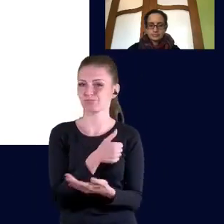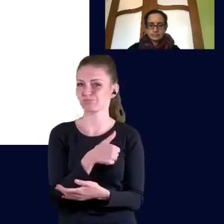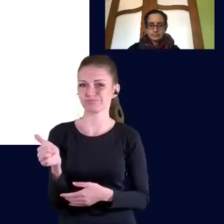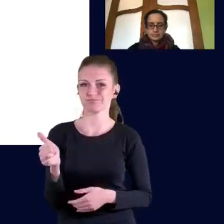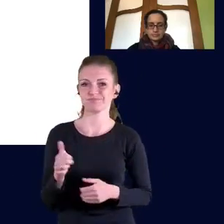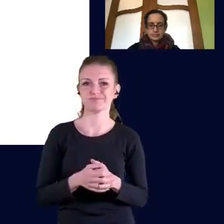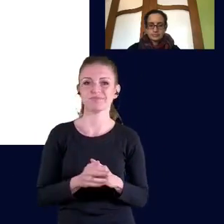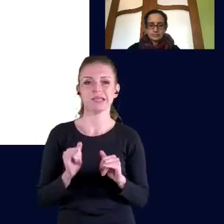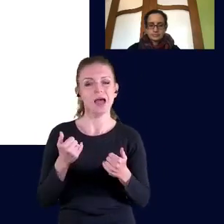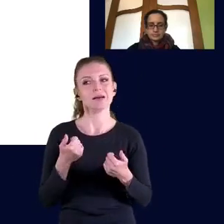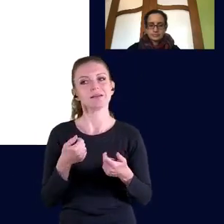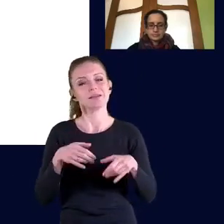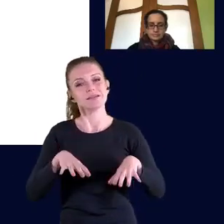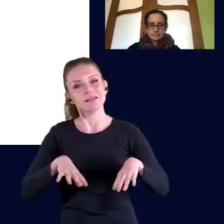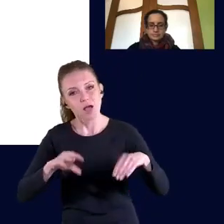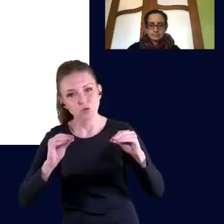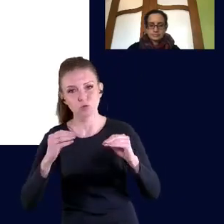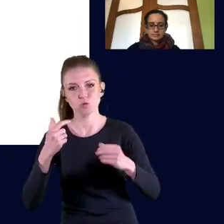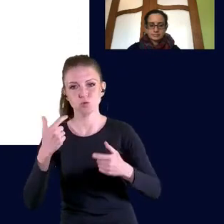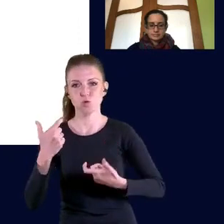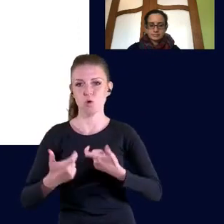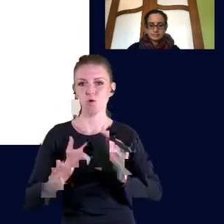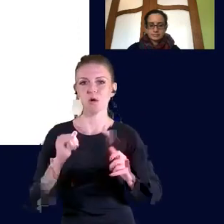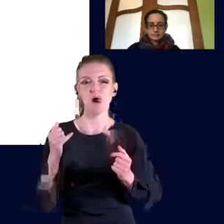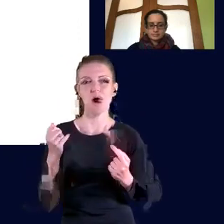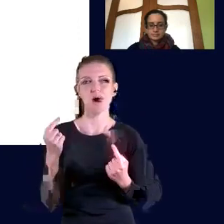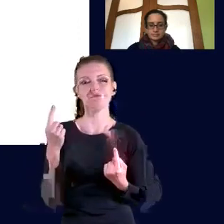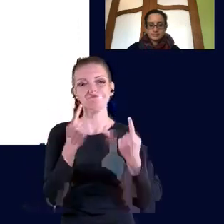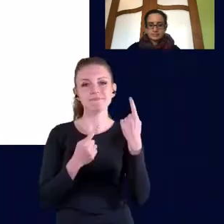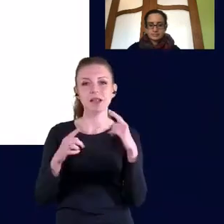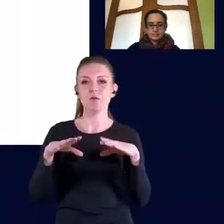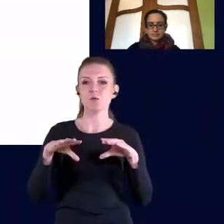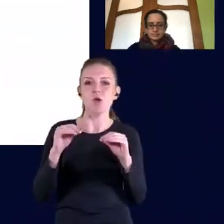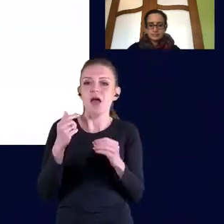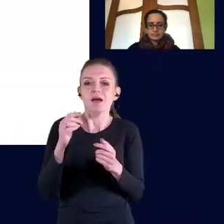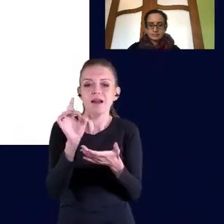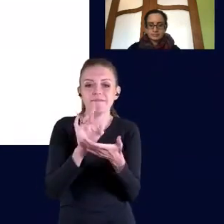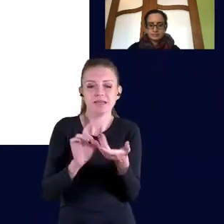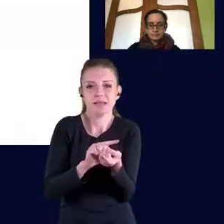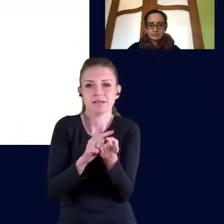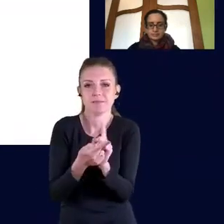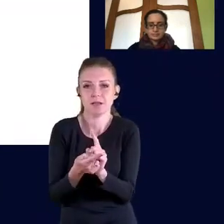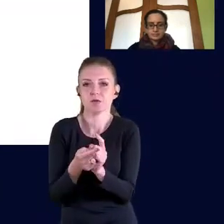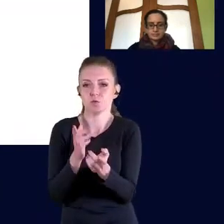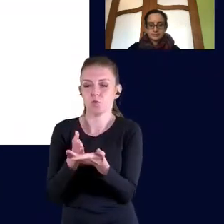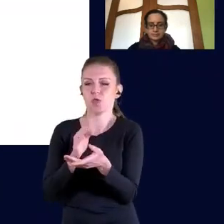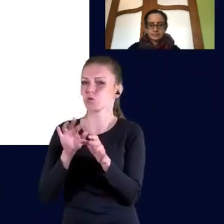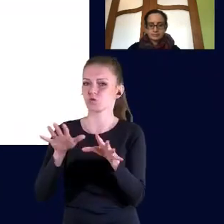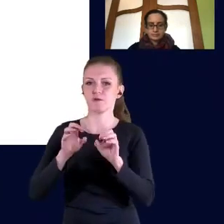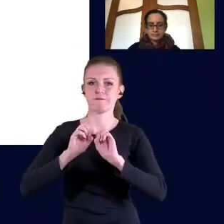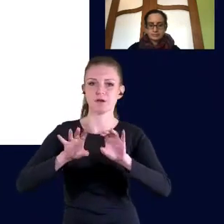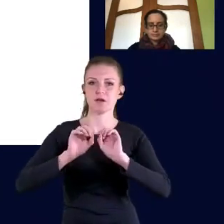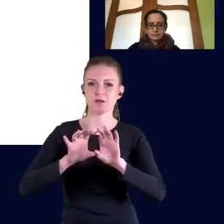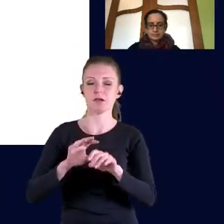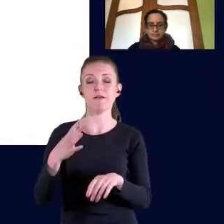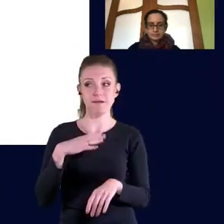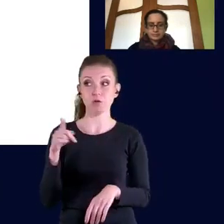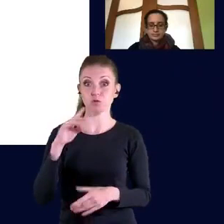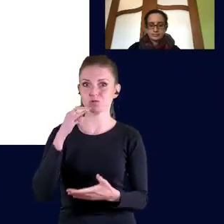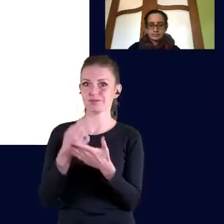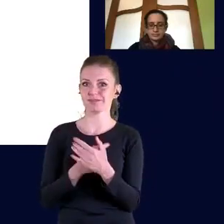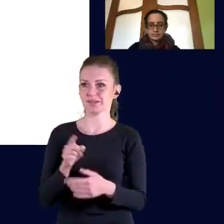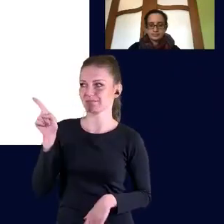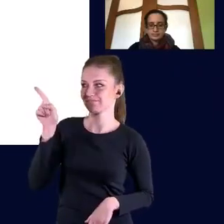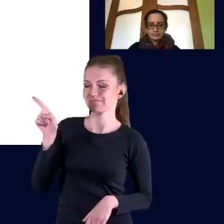jak zacząć i jak odejść do adaptacji grafiki także warto z nich